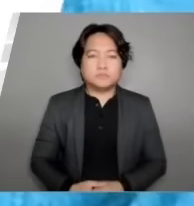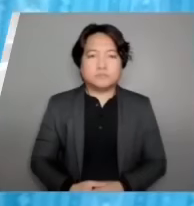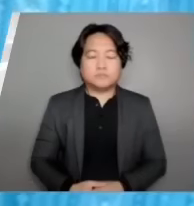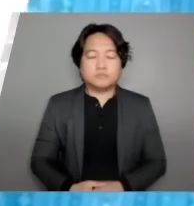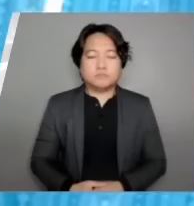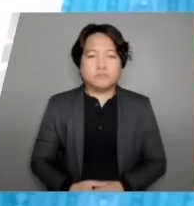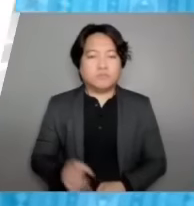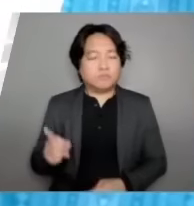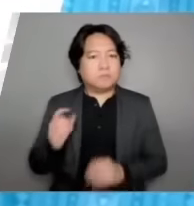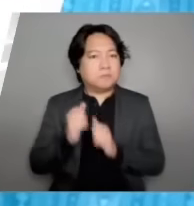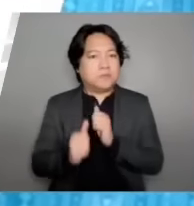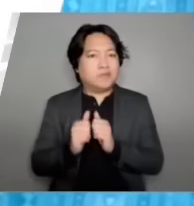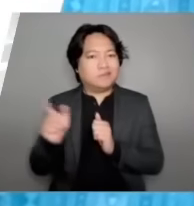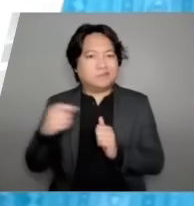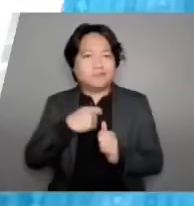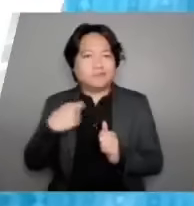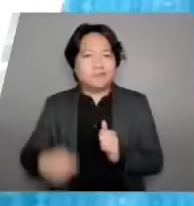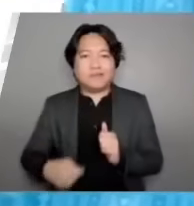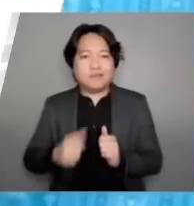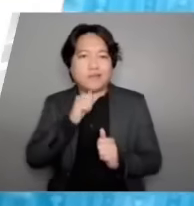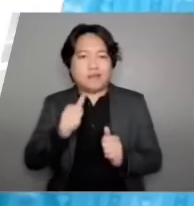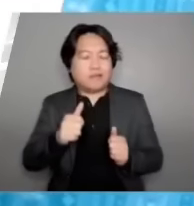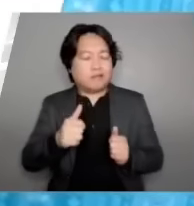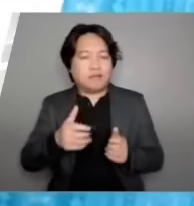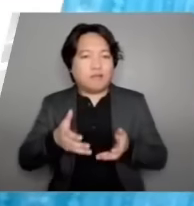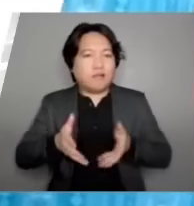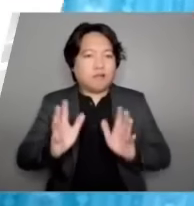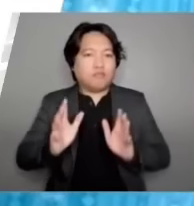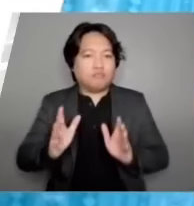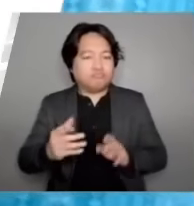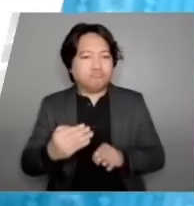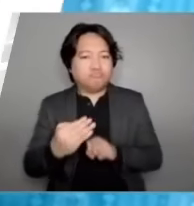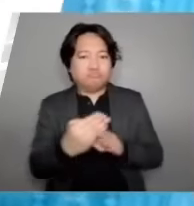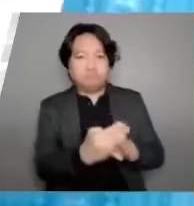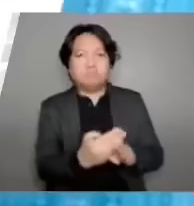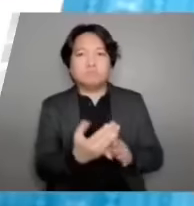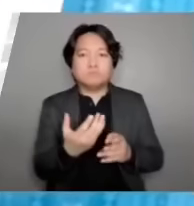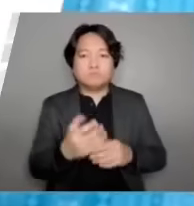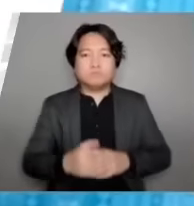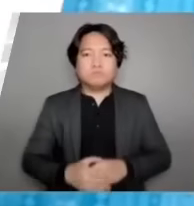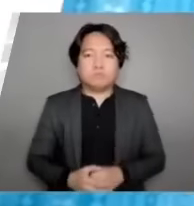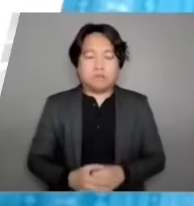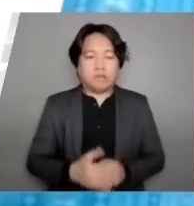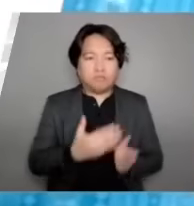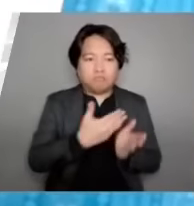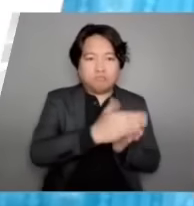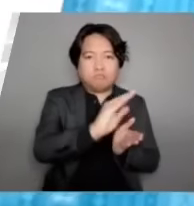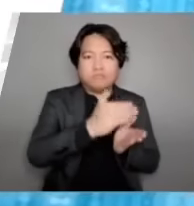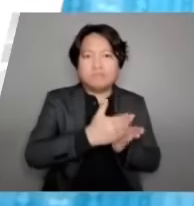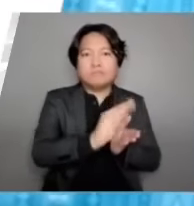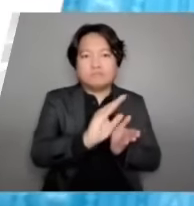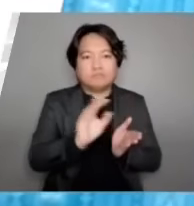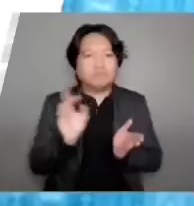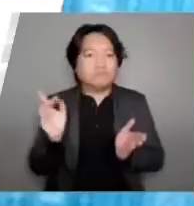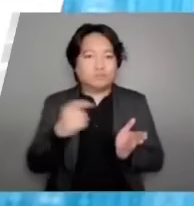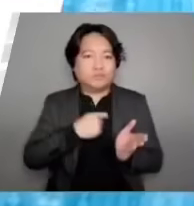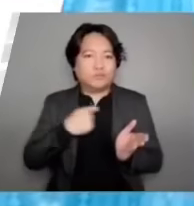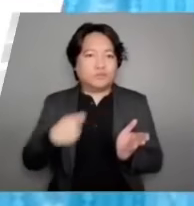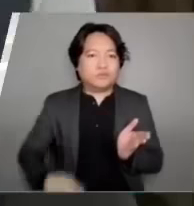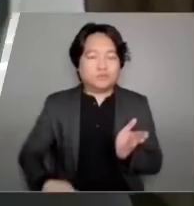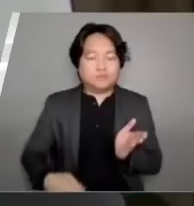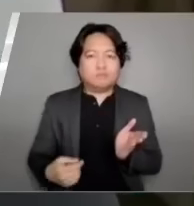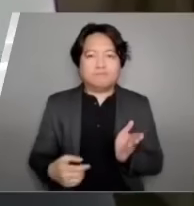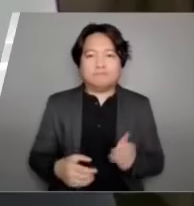tinataboy. Parang isunod pa kayong barko ng China eh. Nagpaalis na kami, nasundan pa rin. Masambay talaga yung